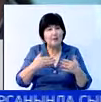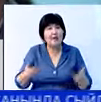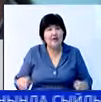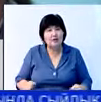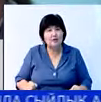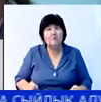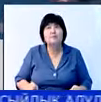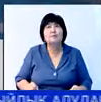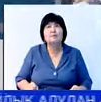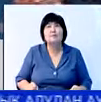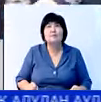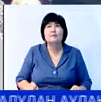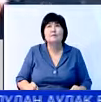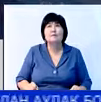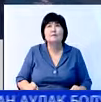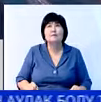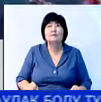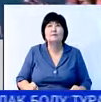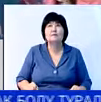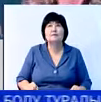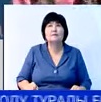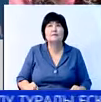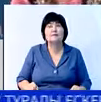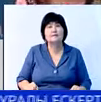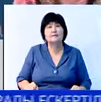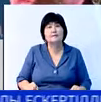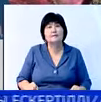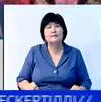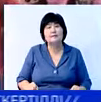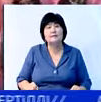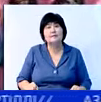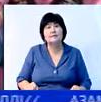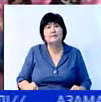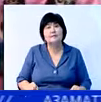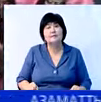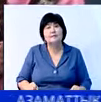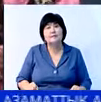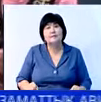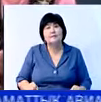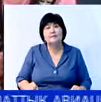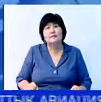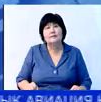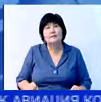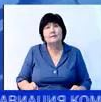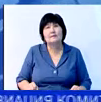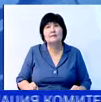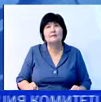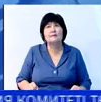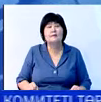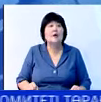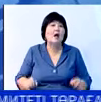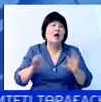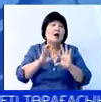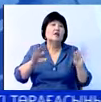Гүлзат Бақытжанқызы, Нұрбол Батырханұлы, Төрехан Қожахметов, Қызылорда телеарнасы, Жалағаш ауданынан.